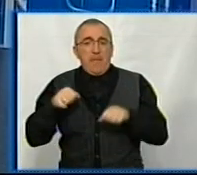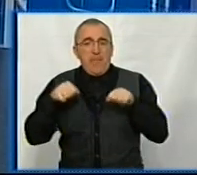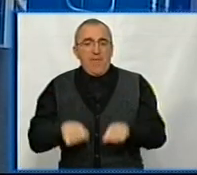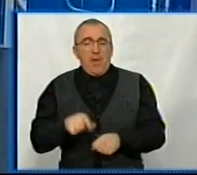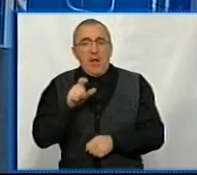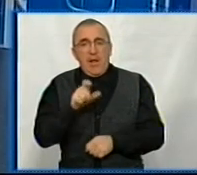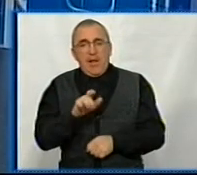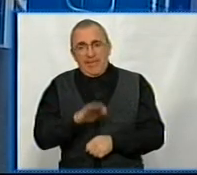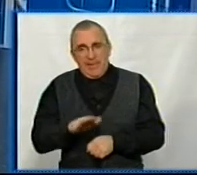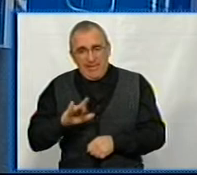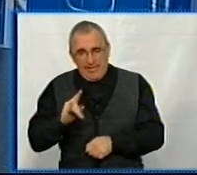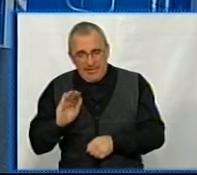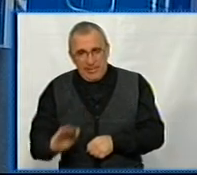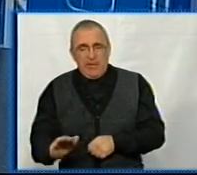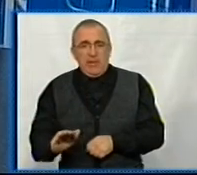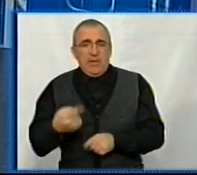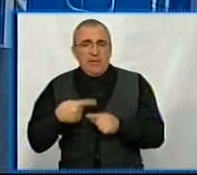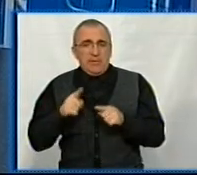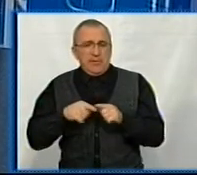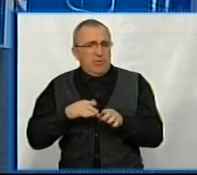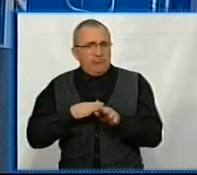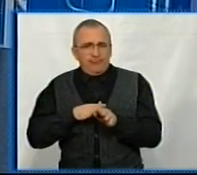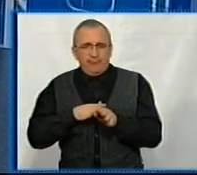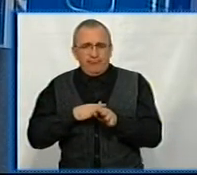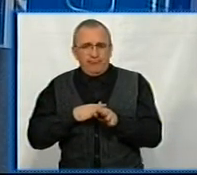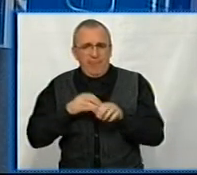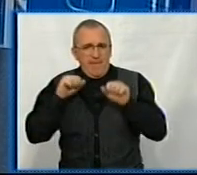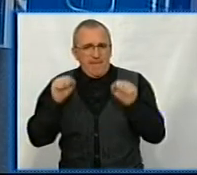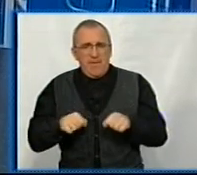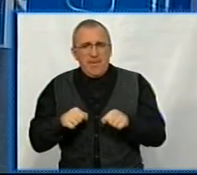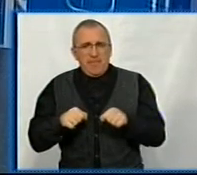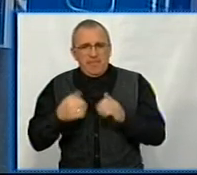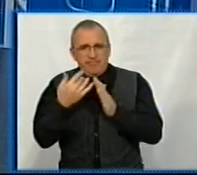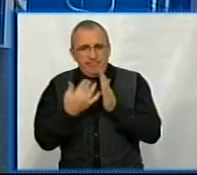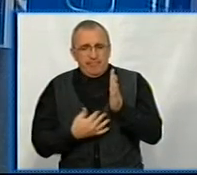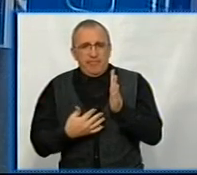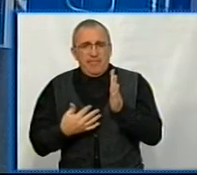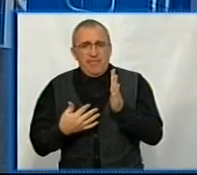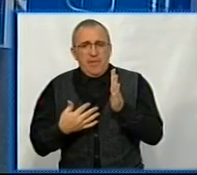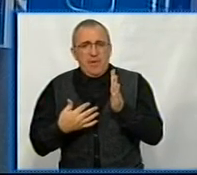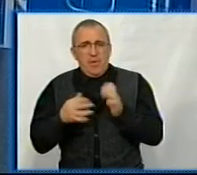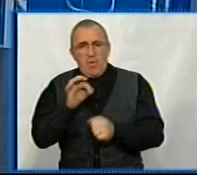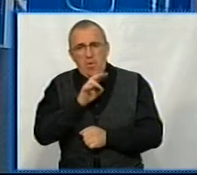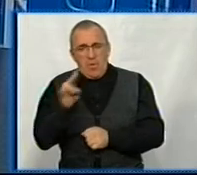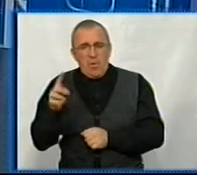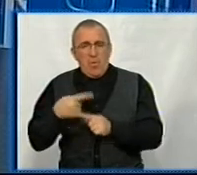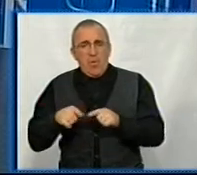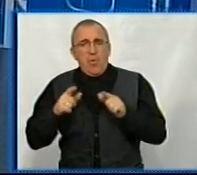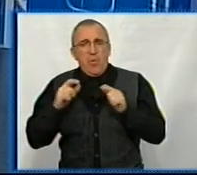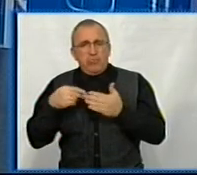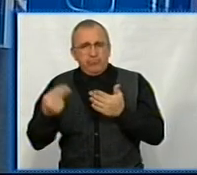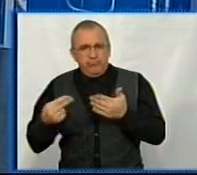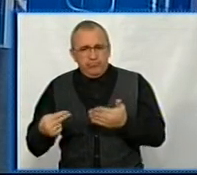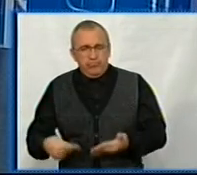такий насичений період, коли на сесіях Організації Об'єднаних Націй ухвалювалося